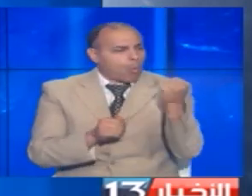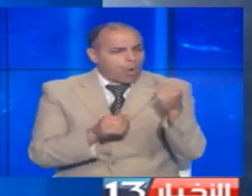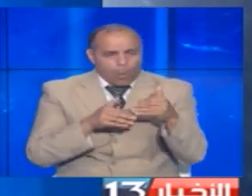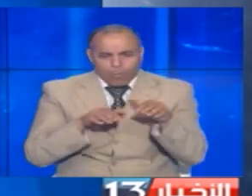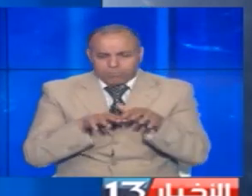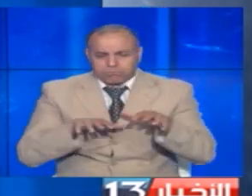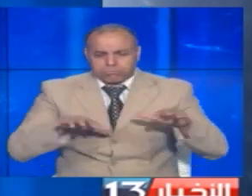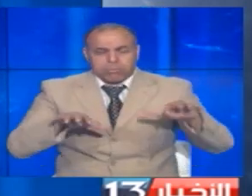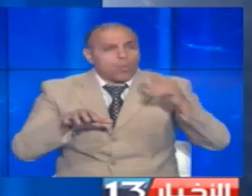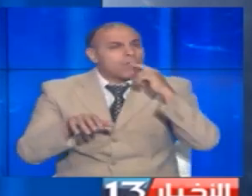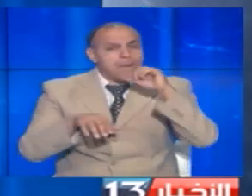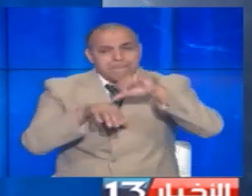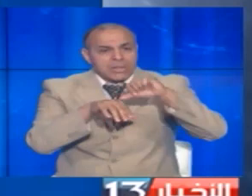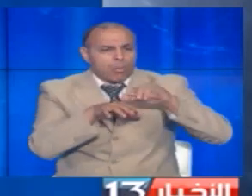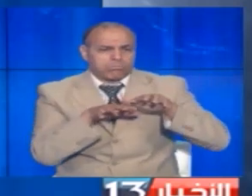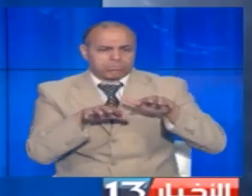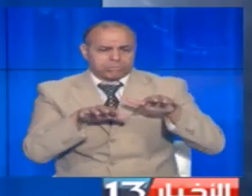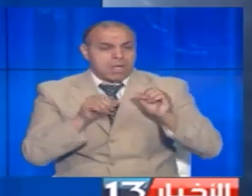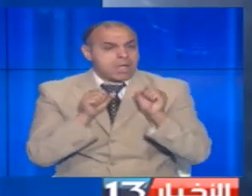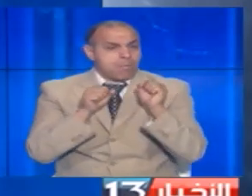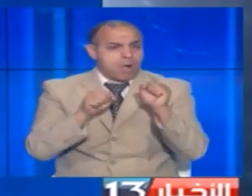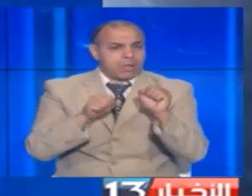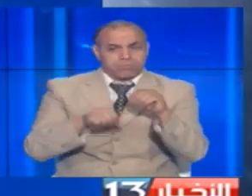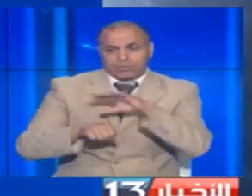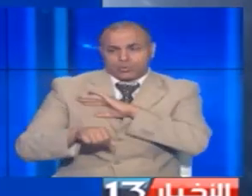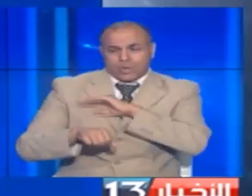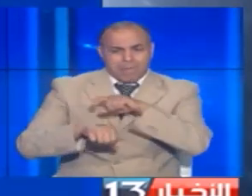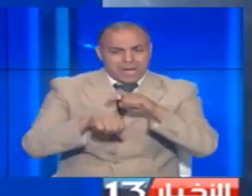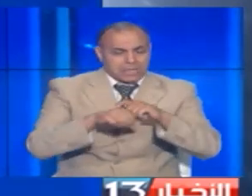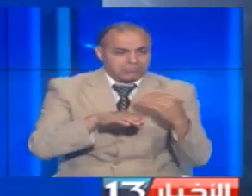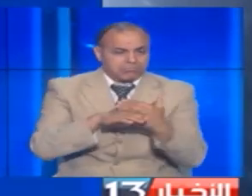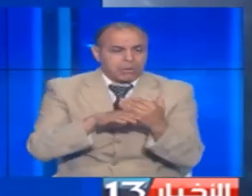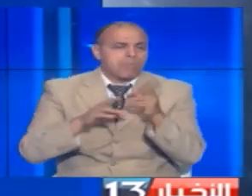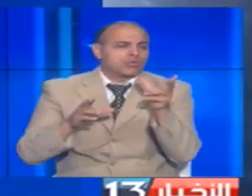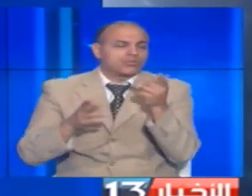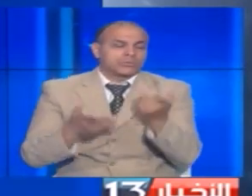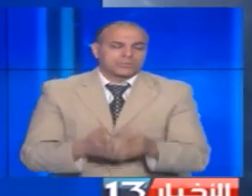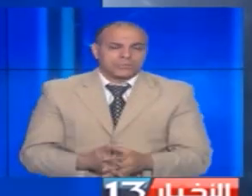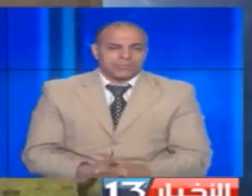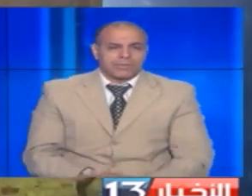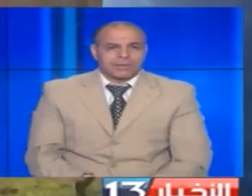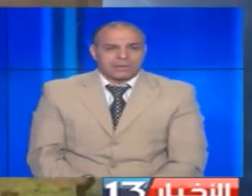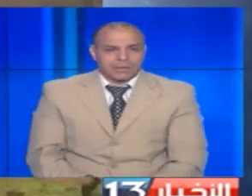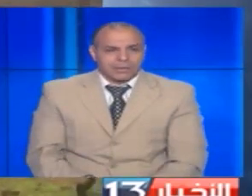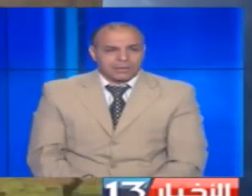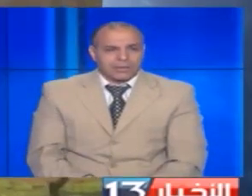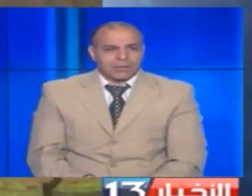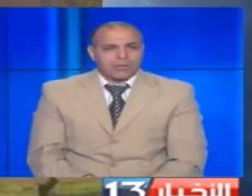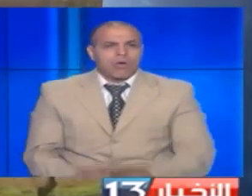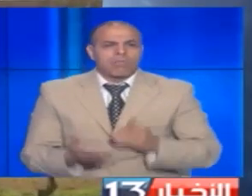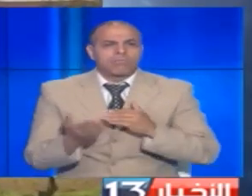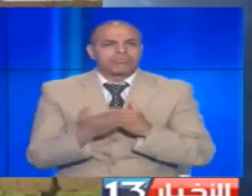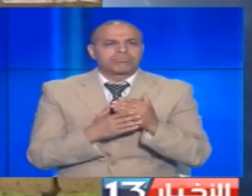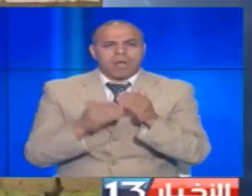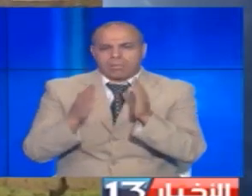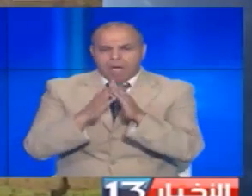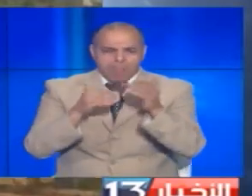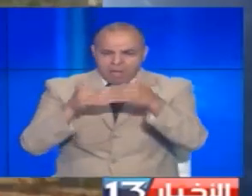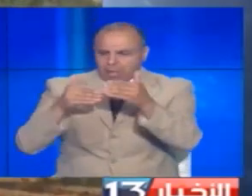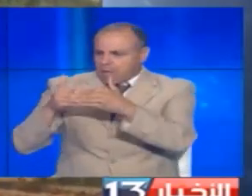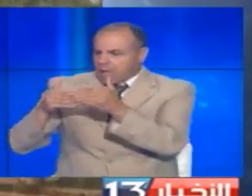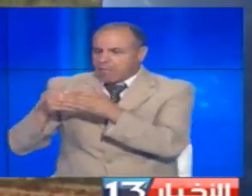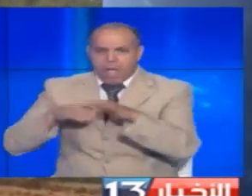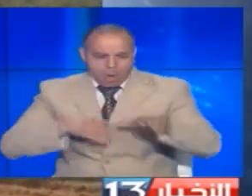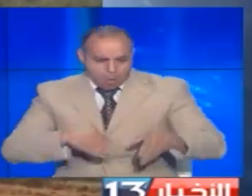المناطق الحضريه رغم محاوله الجهات المعنيه للحد منها مباني متلاصقه واخرى وسط